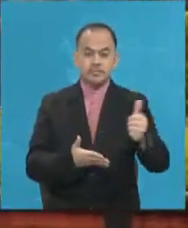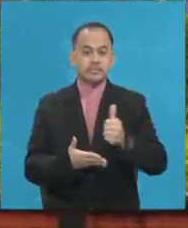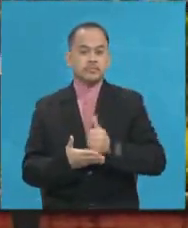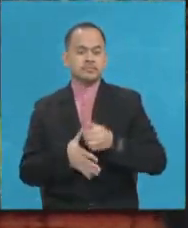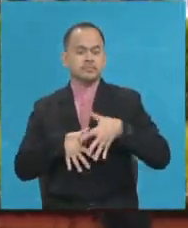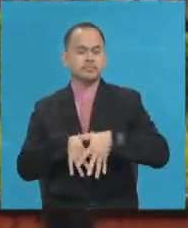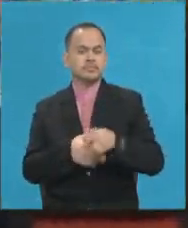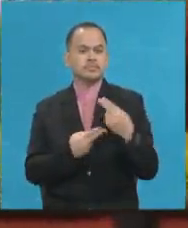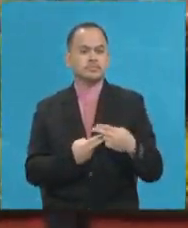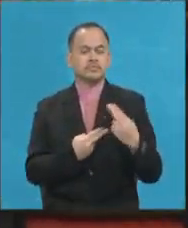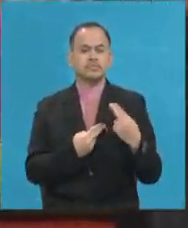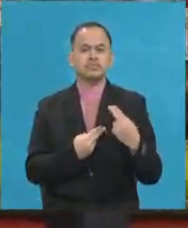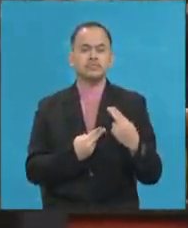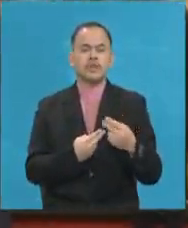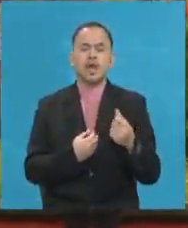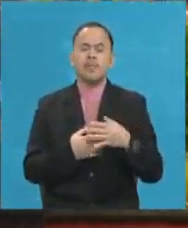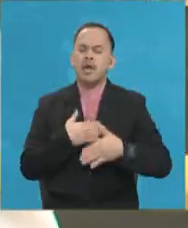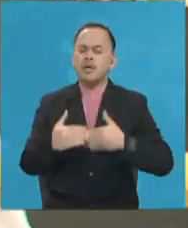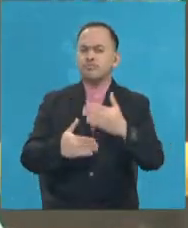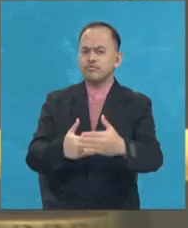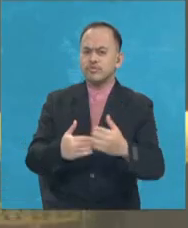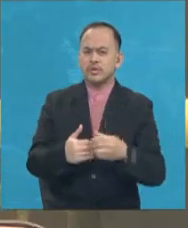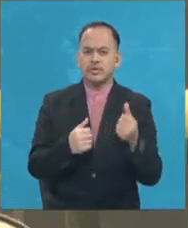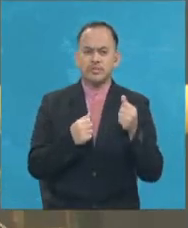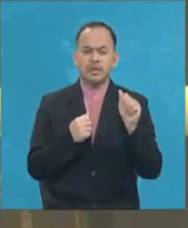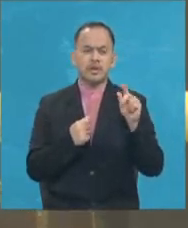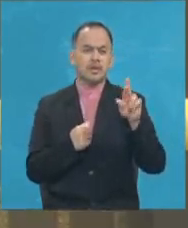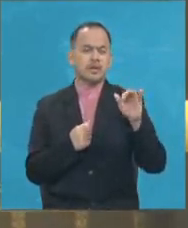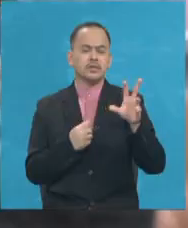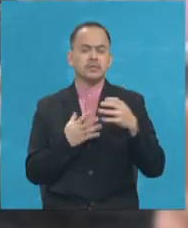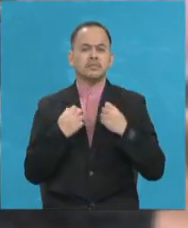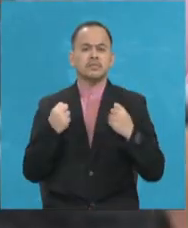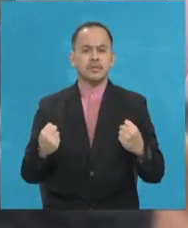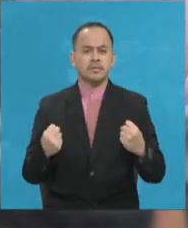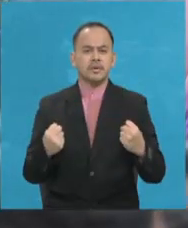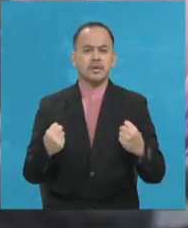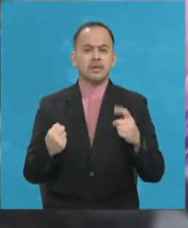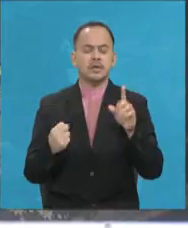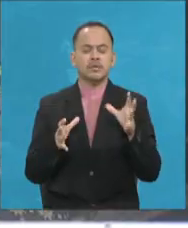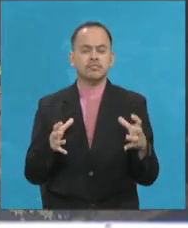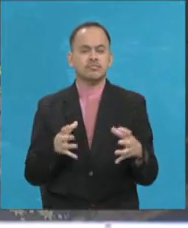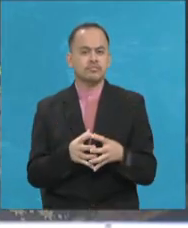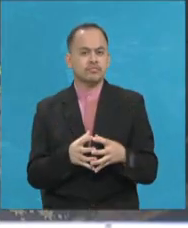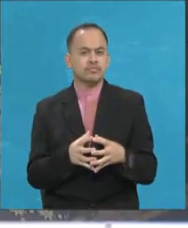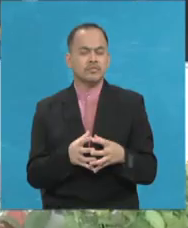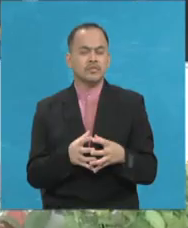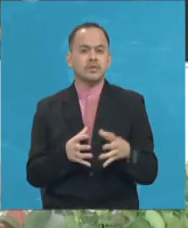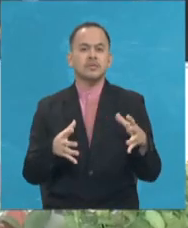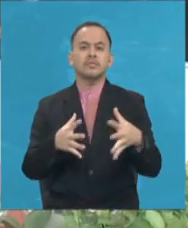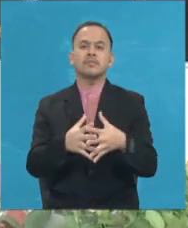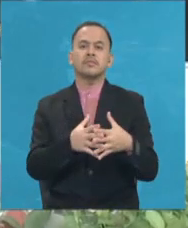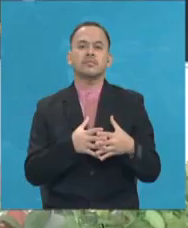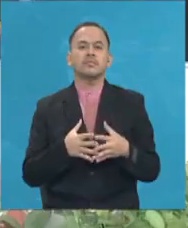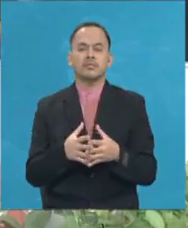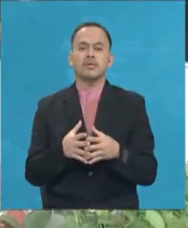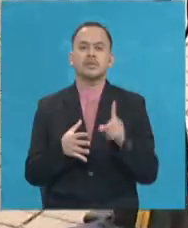untuk ingin maju bersikap berdaya saing berazam dan mempunyai satu semangat dan kesatuan serta kesepaduan